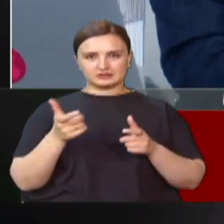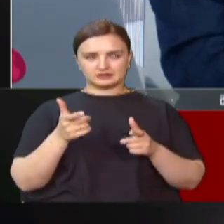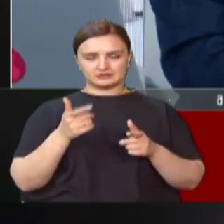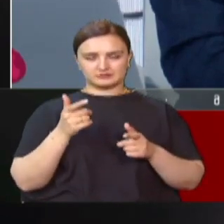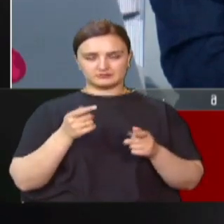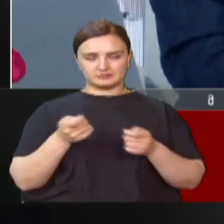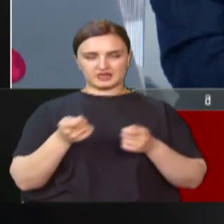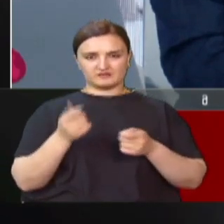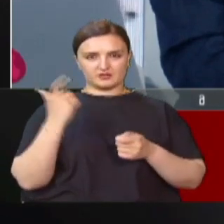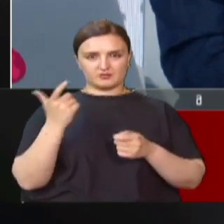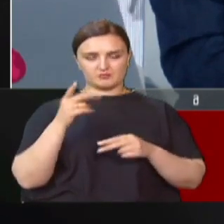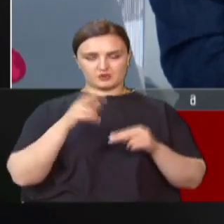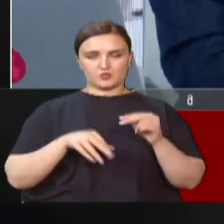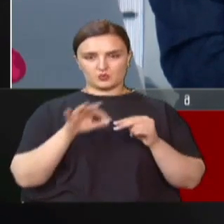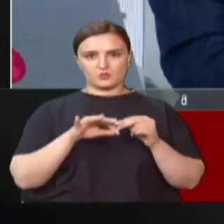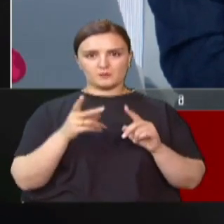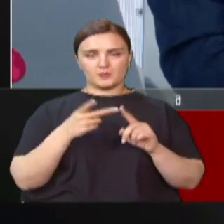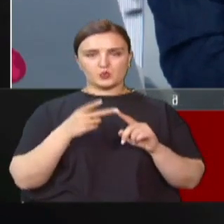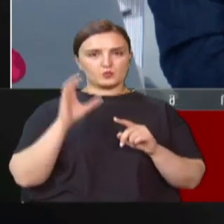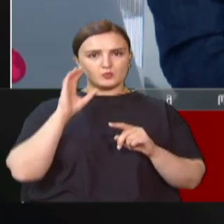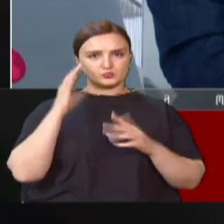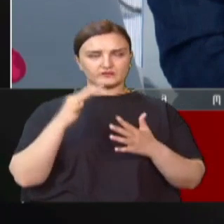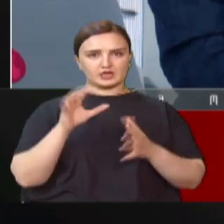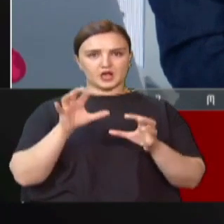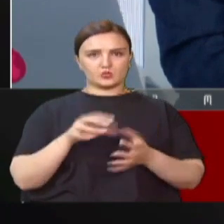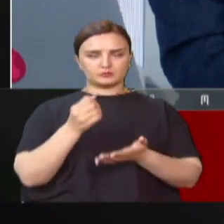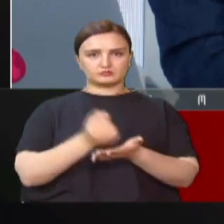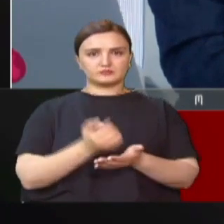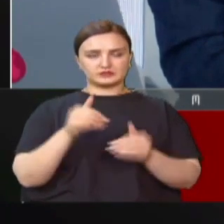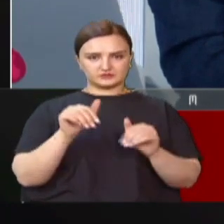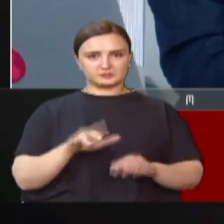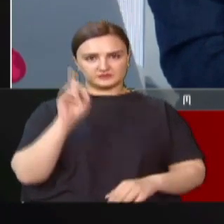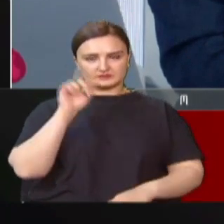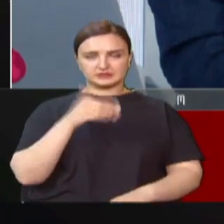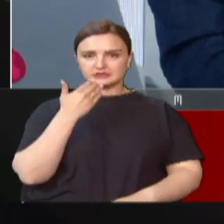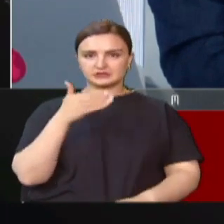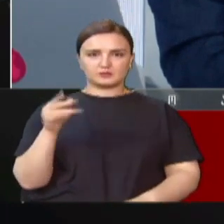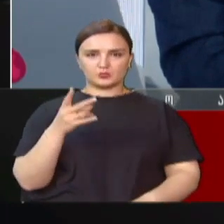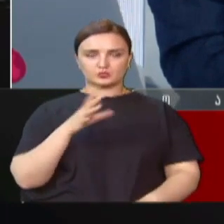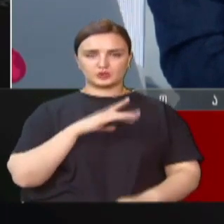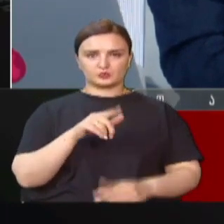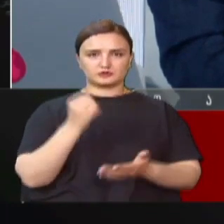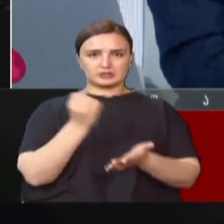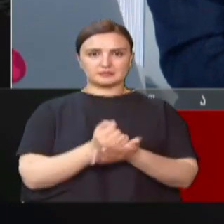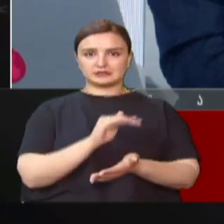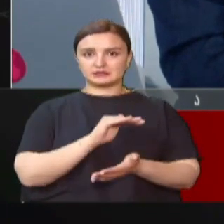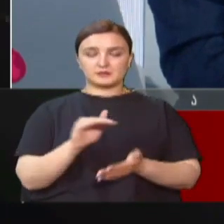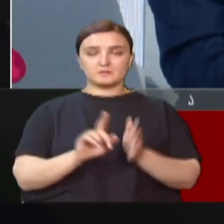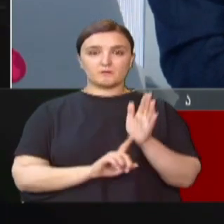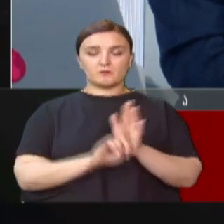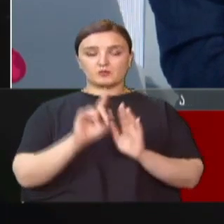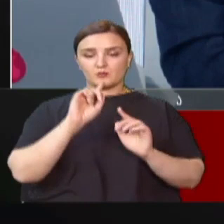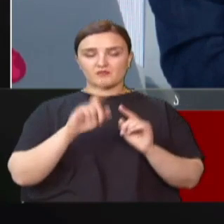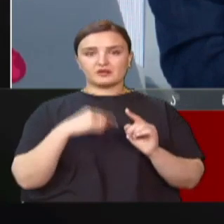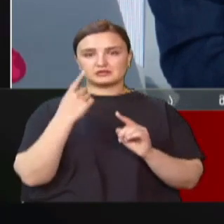მოსმენით დაამტკიცა კანონის პროექტი და ვიცით გადაწყვეტილება, რომ იგი საბოლოოდ უნდა იყოს დამტკიცებული, თუმცა ამოქმედება